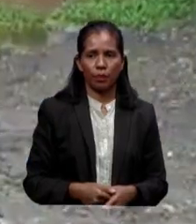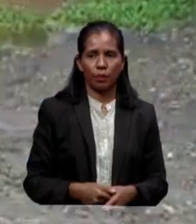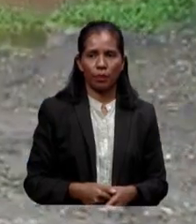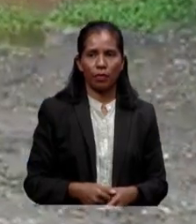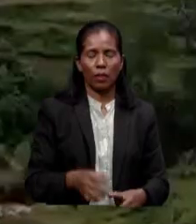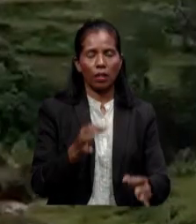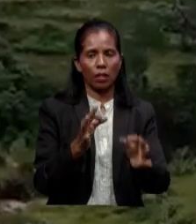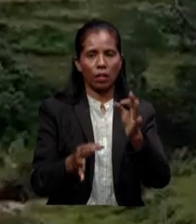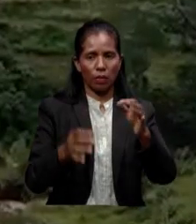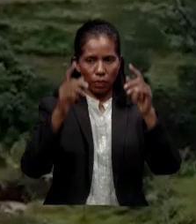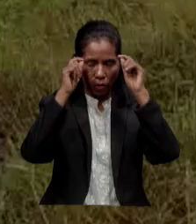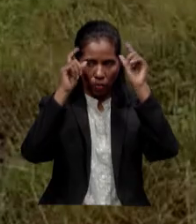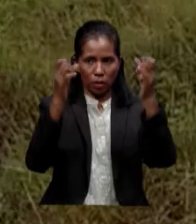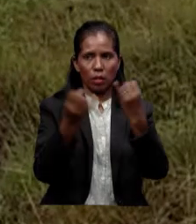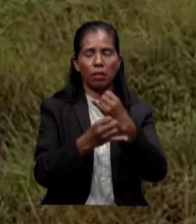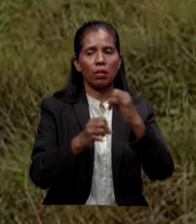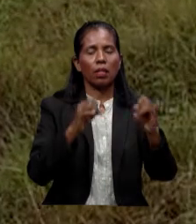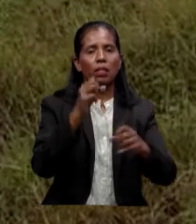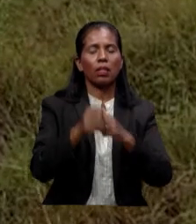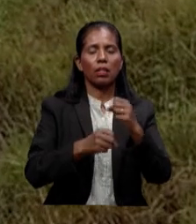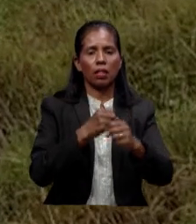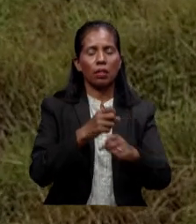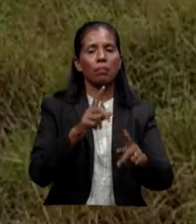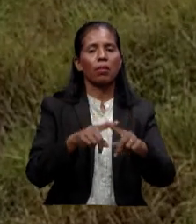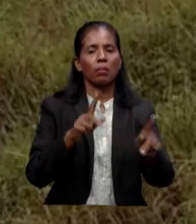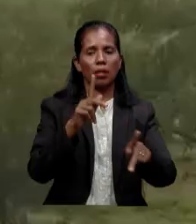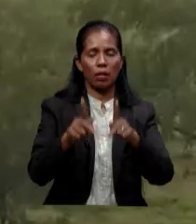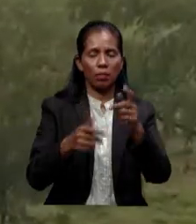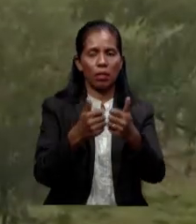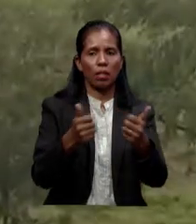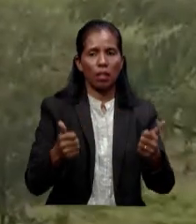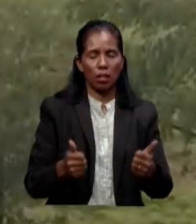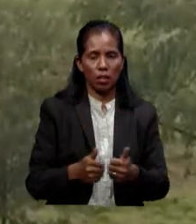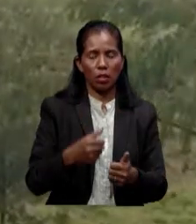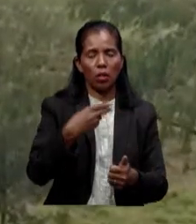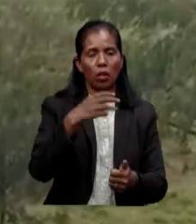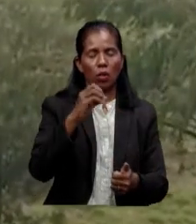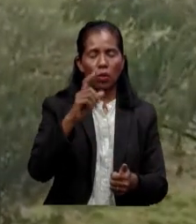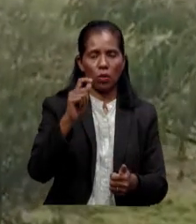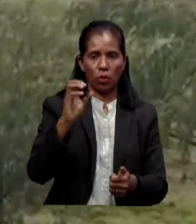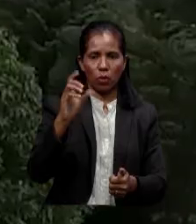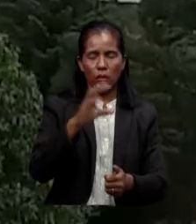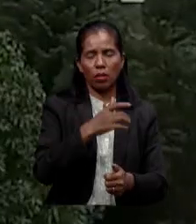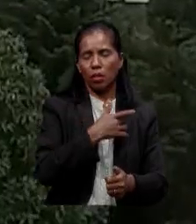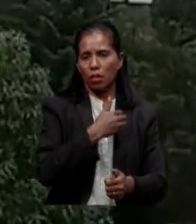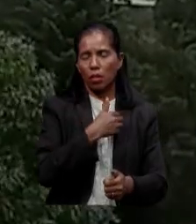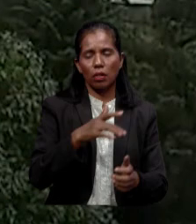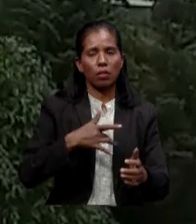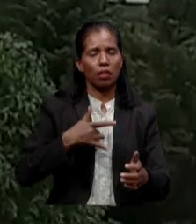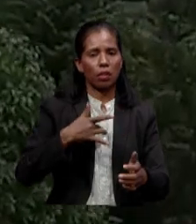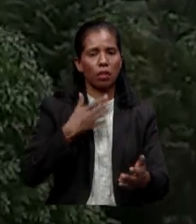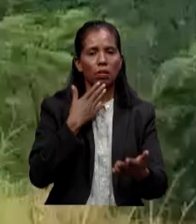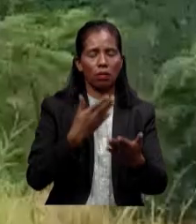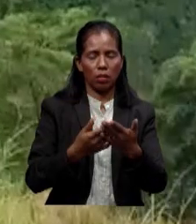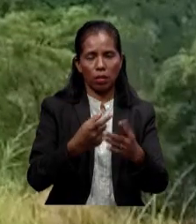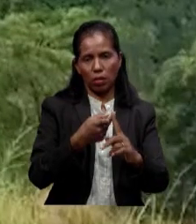Mas ke Timor Leste uku nanti nan ruan uluona, mai be komunidade i aldea Hoholete suku Fatubosa sedauk senti beneficiu husi uku nane,